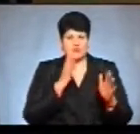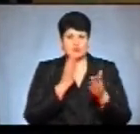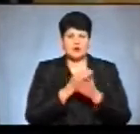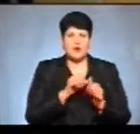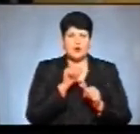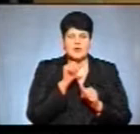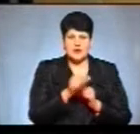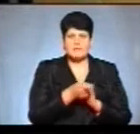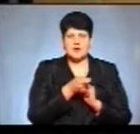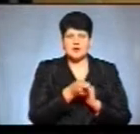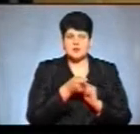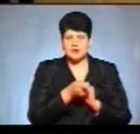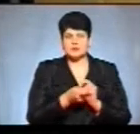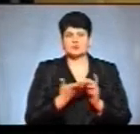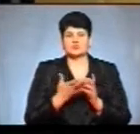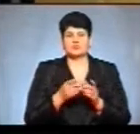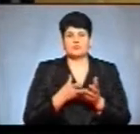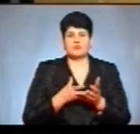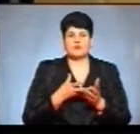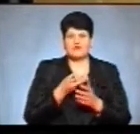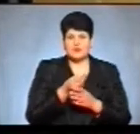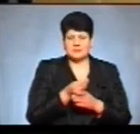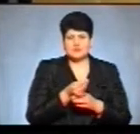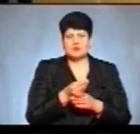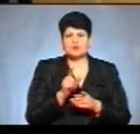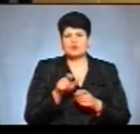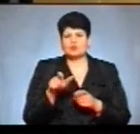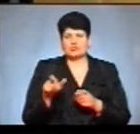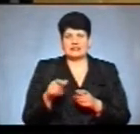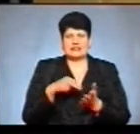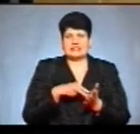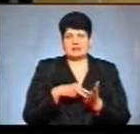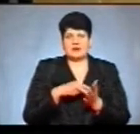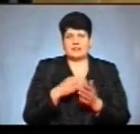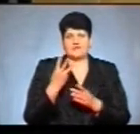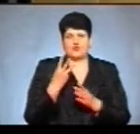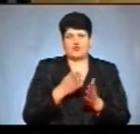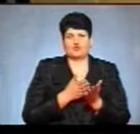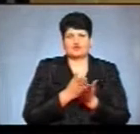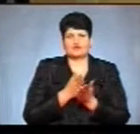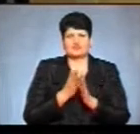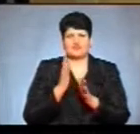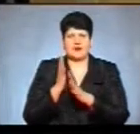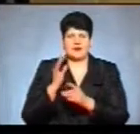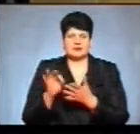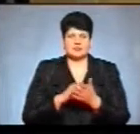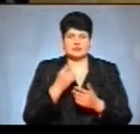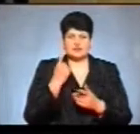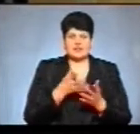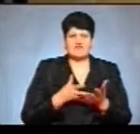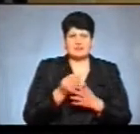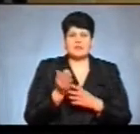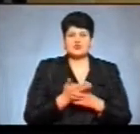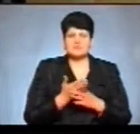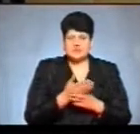виплати по швидкій копійці нашому внутрішньому переказу, щоб люди не стояли в трьох чергах, тільки в одній черзі для виплати субсидій.